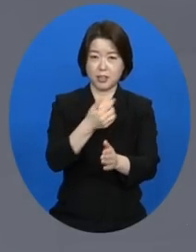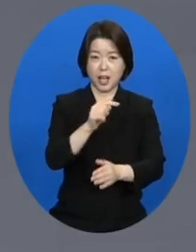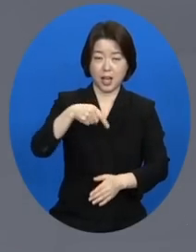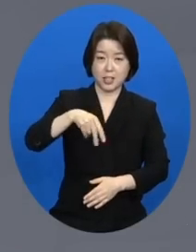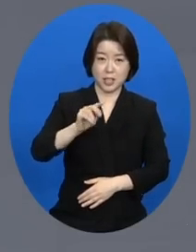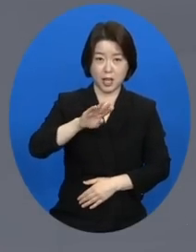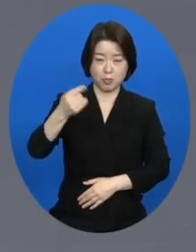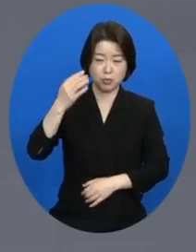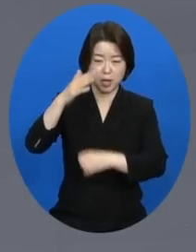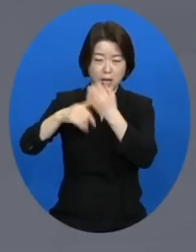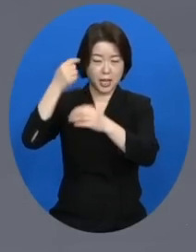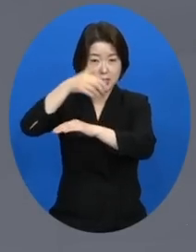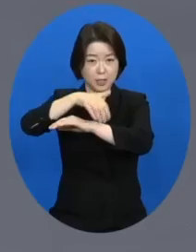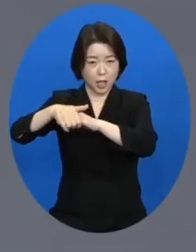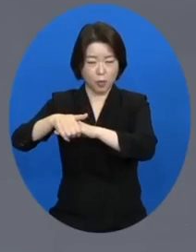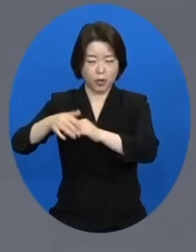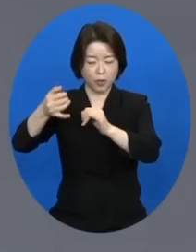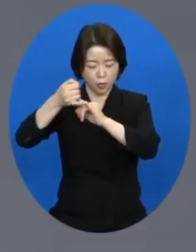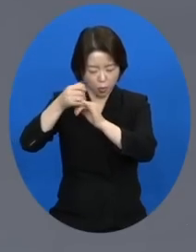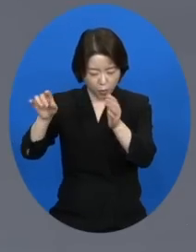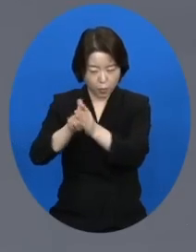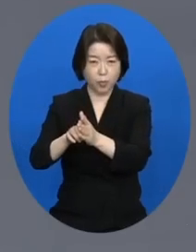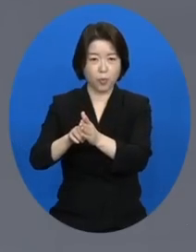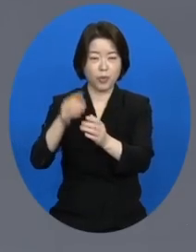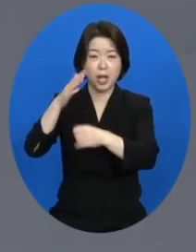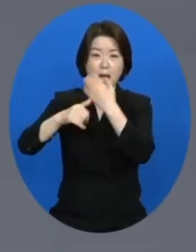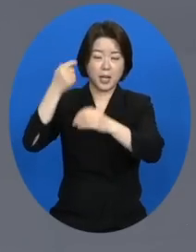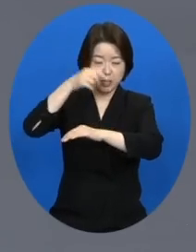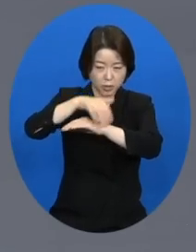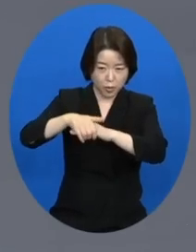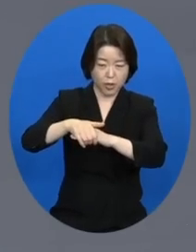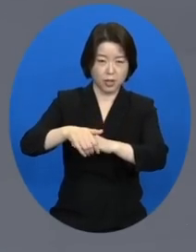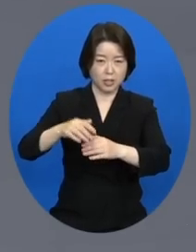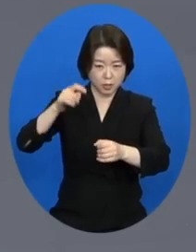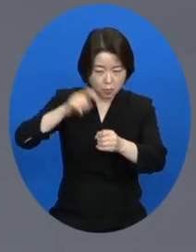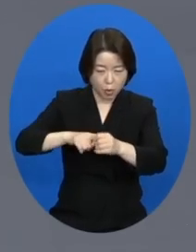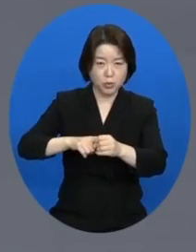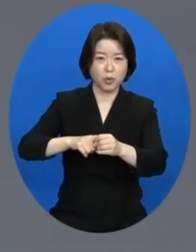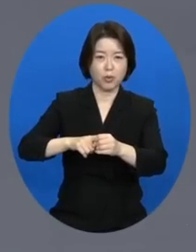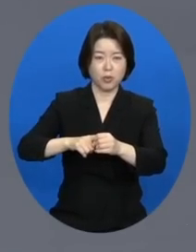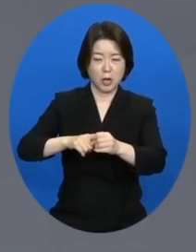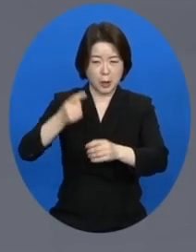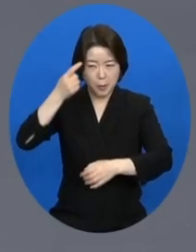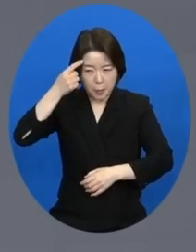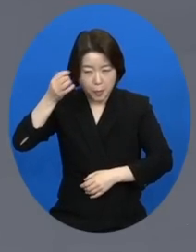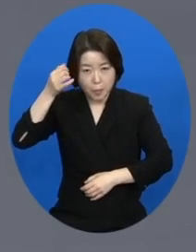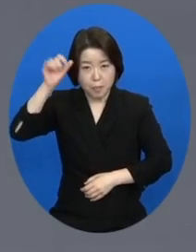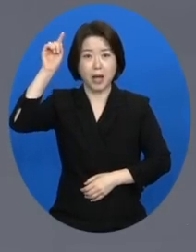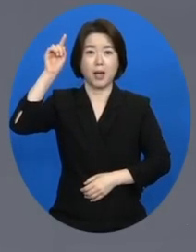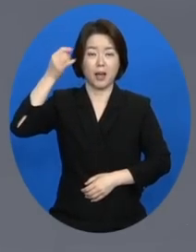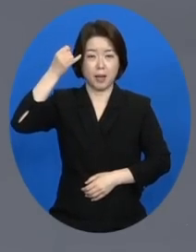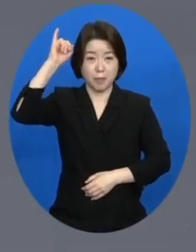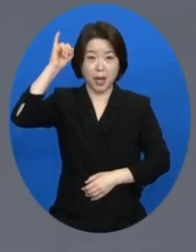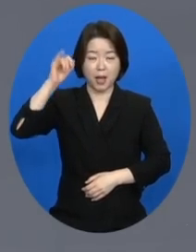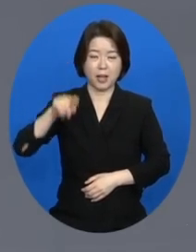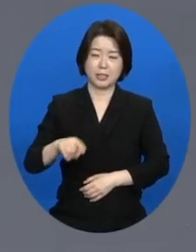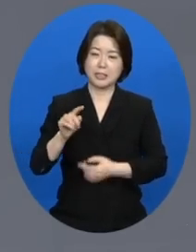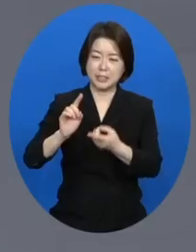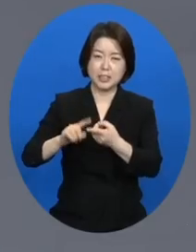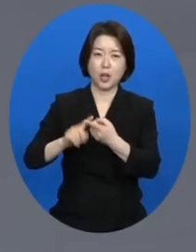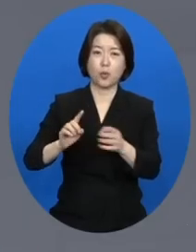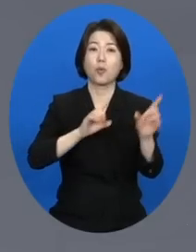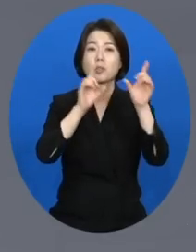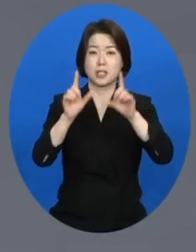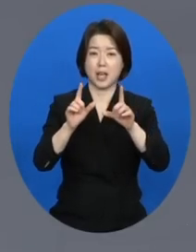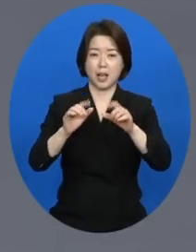신뢰하는 여러분들에게 지길 축복합니다. 하나님이 계획하시고 의도하시고 고안하신 그 삶을 살아가셔서